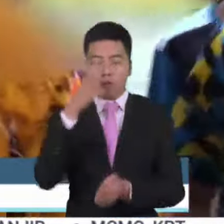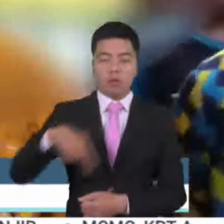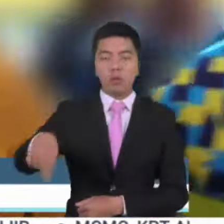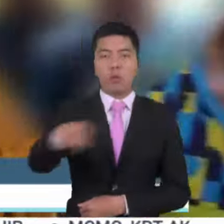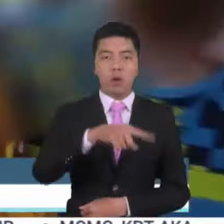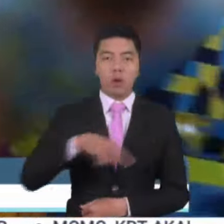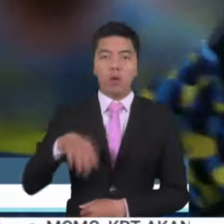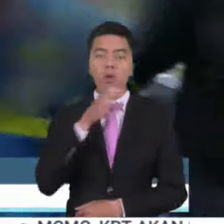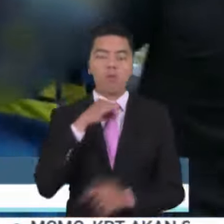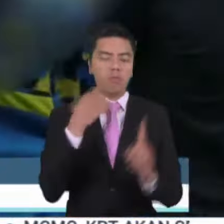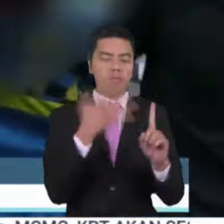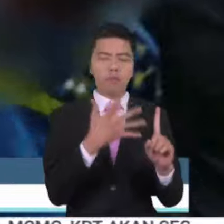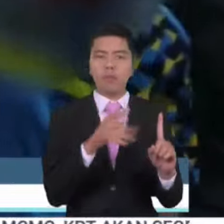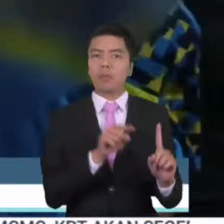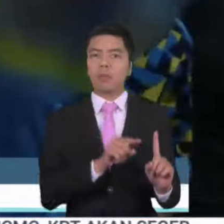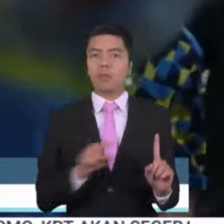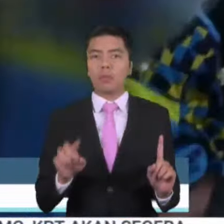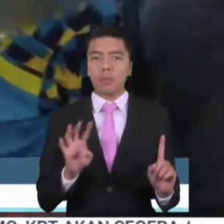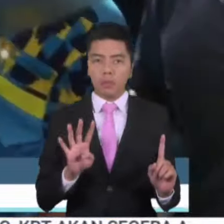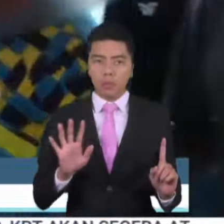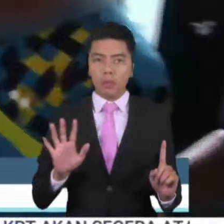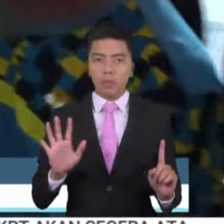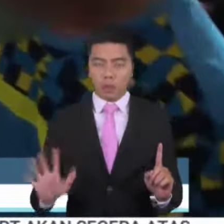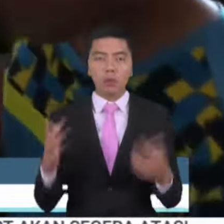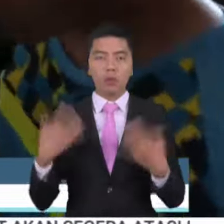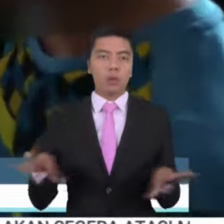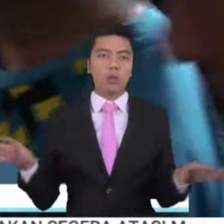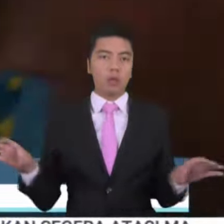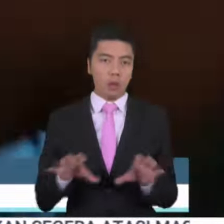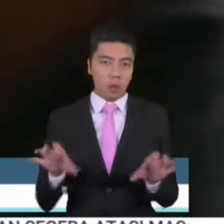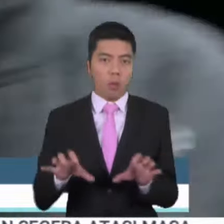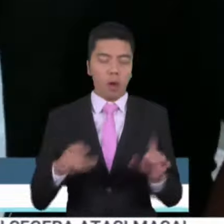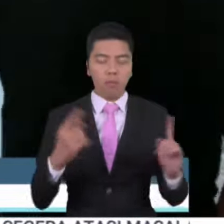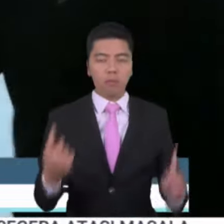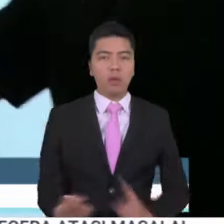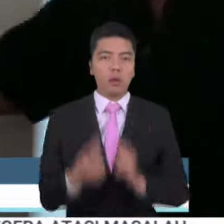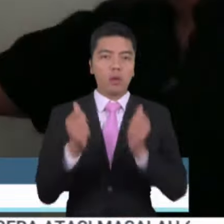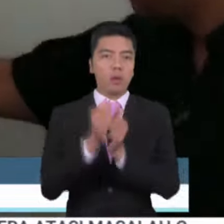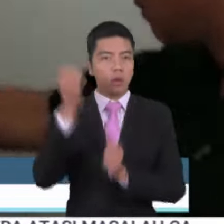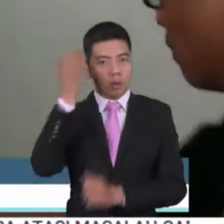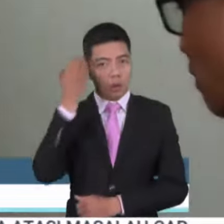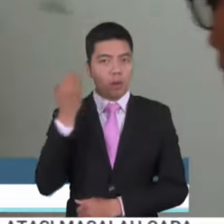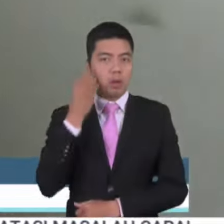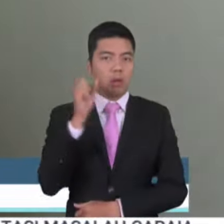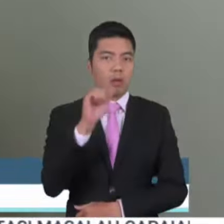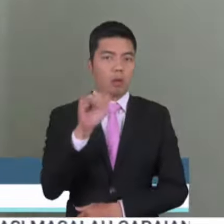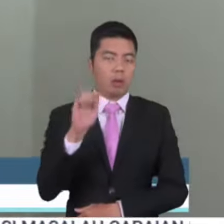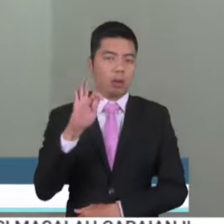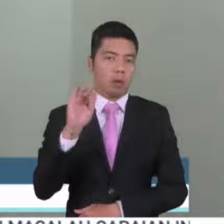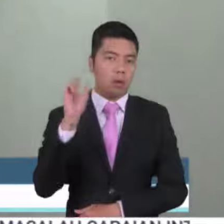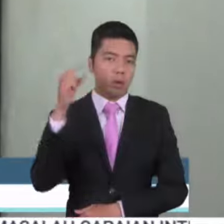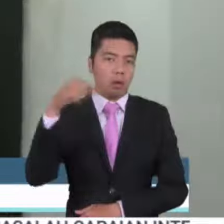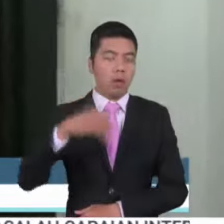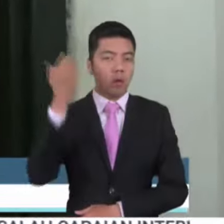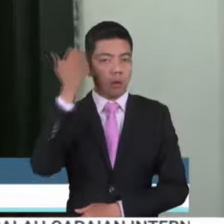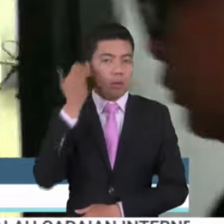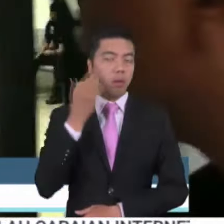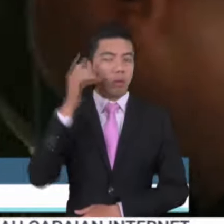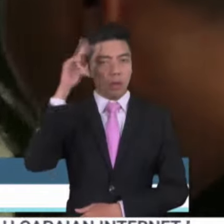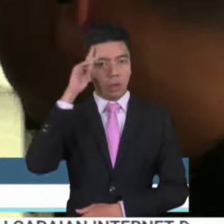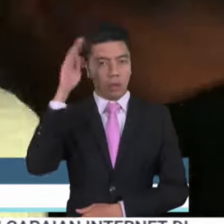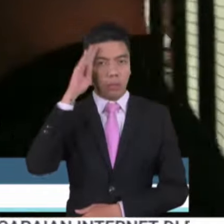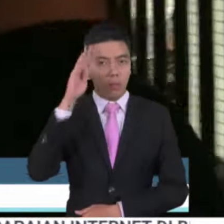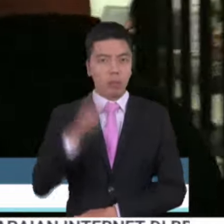kesemua individu berusia lingkungan 15 hingga 45 tahun itu dibuat di hadapan Magistrate Ahmad Syafiq Aizat Nazri di